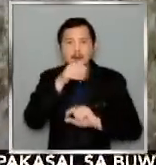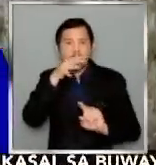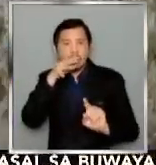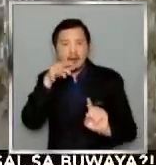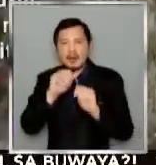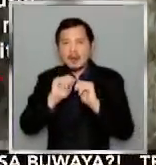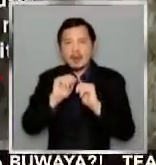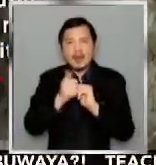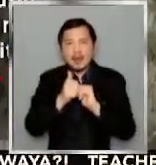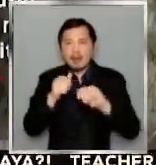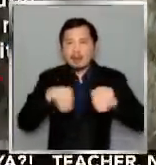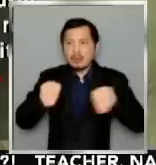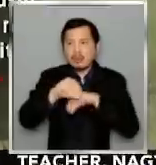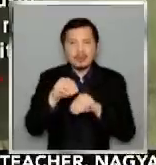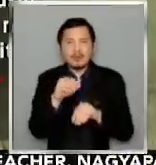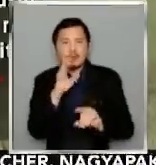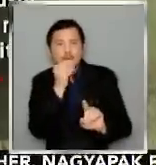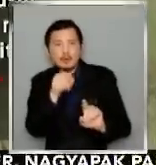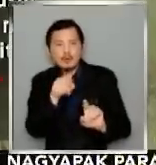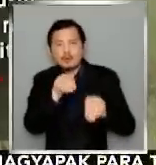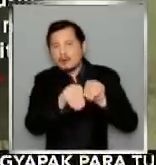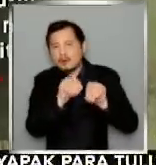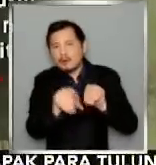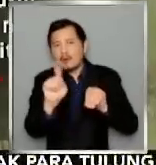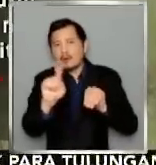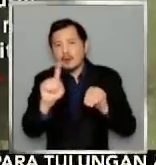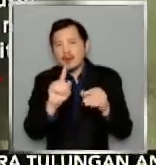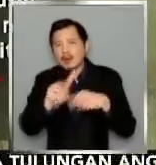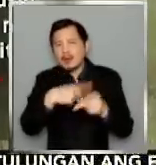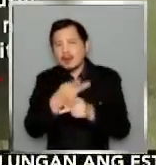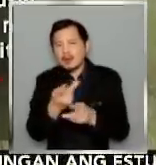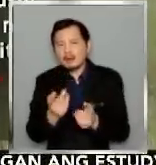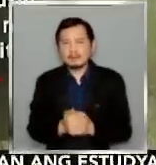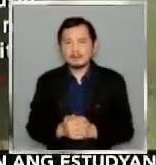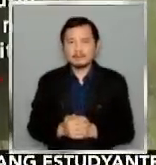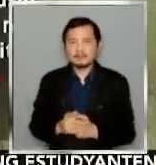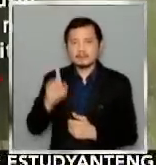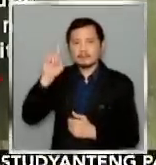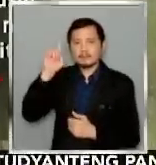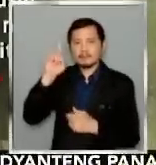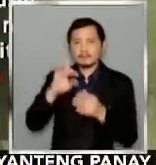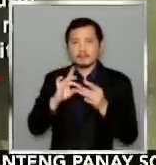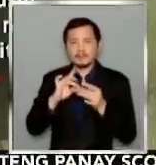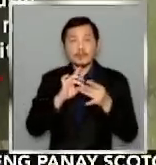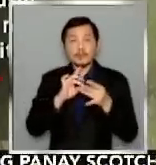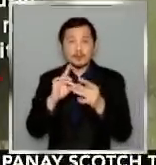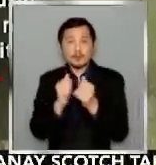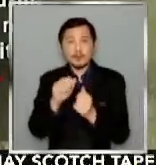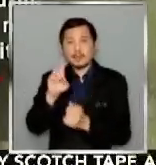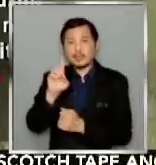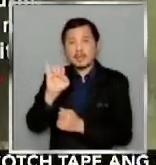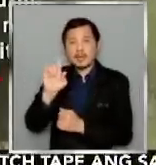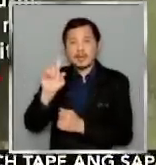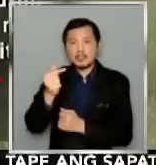gulay. Siguro ang coordination between DA at DALG dapat ayusin. Kunyari, itong area